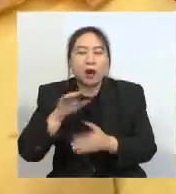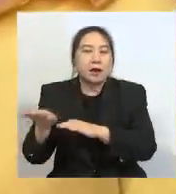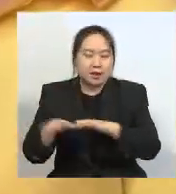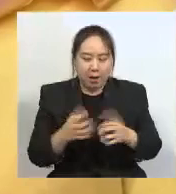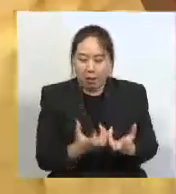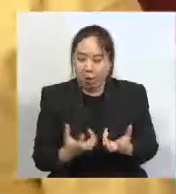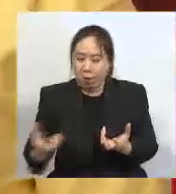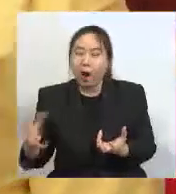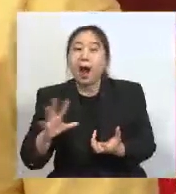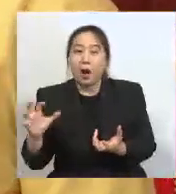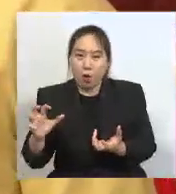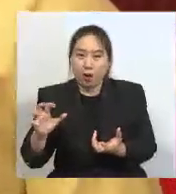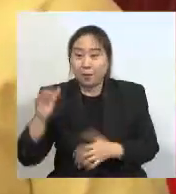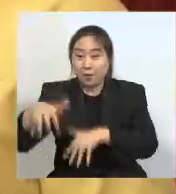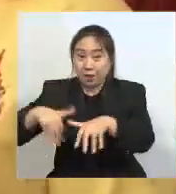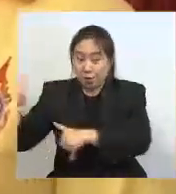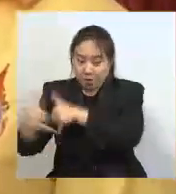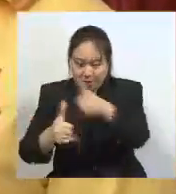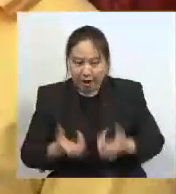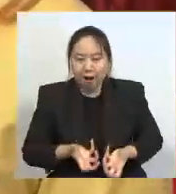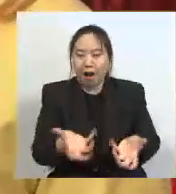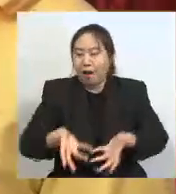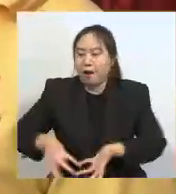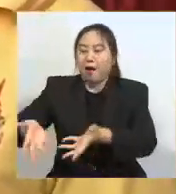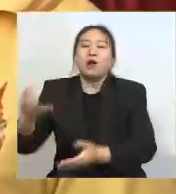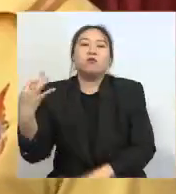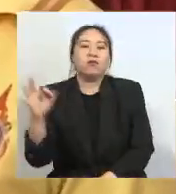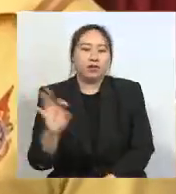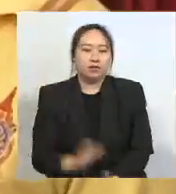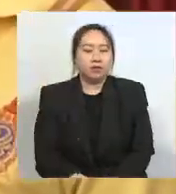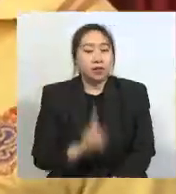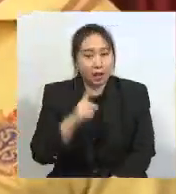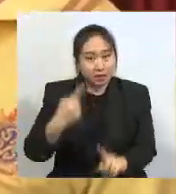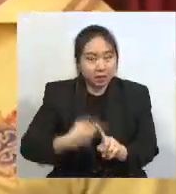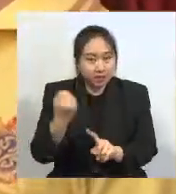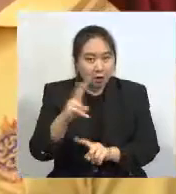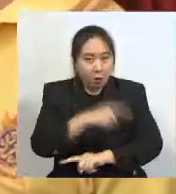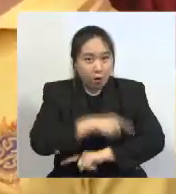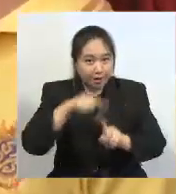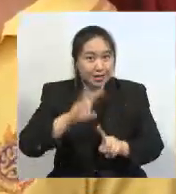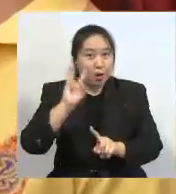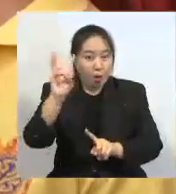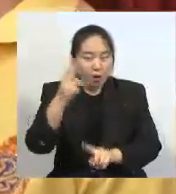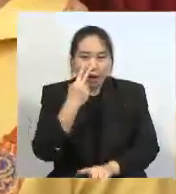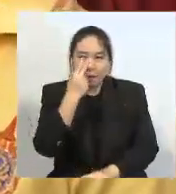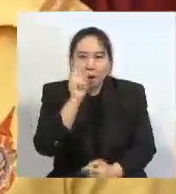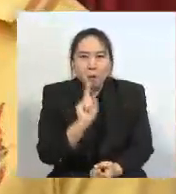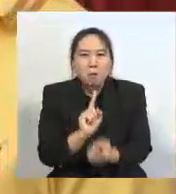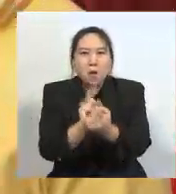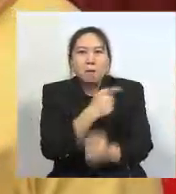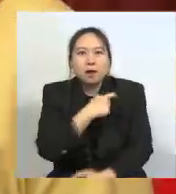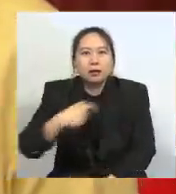500ชุด ความรู้สึกที่ในวันที่6ธันวาคมเราจะได้เห็นใกล้อย่างใกล้ชิด ใช่ค่ะก็ปลื้มปิติ